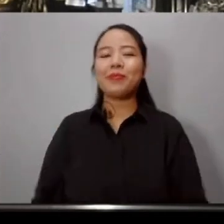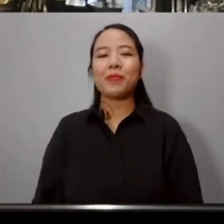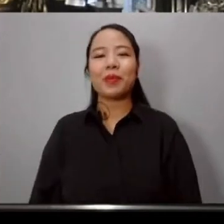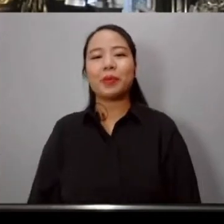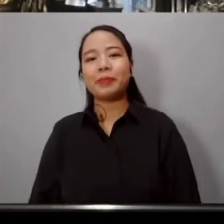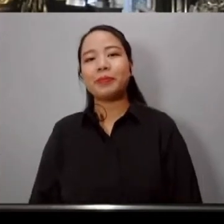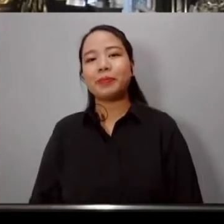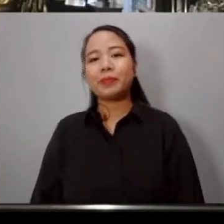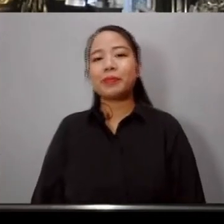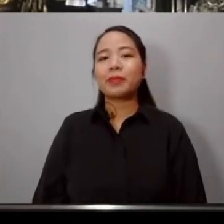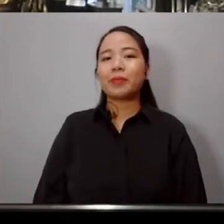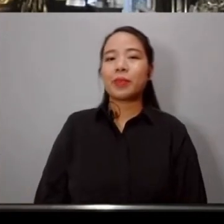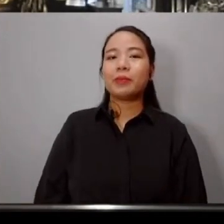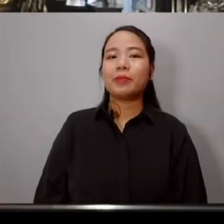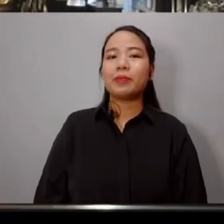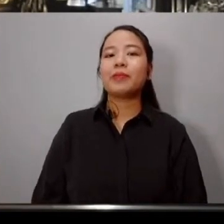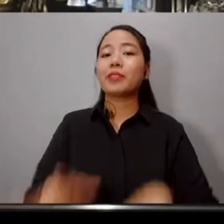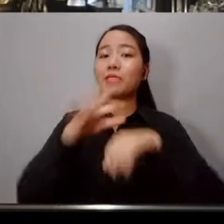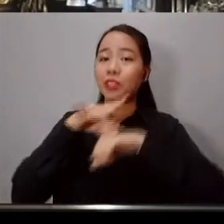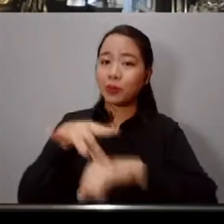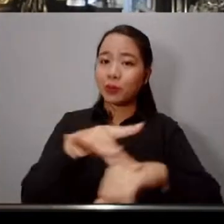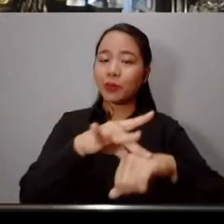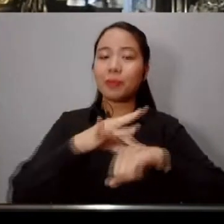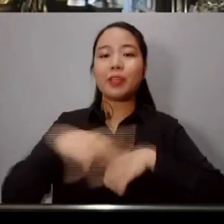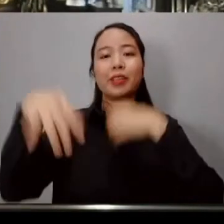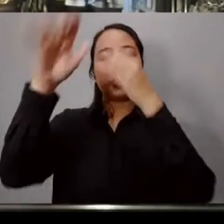kaitaasan at sa lupa'y